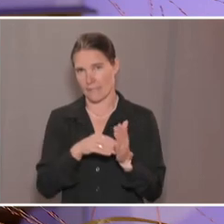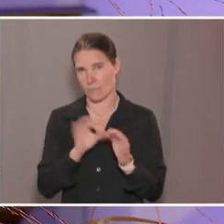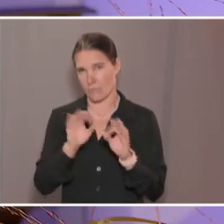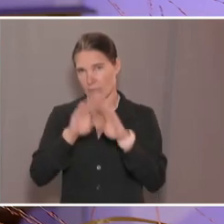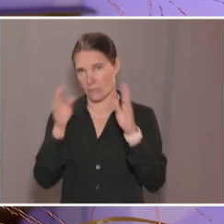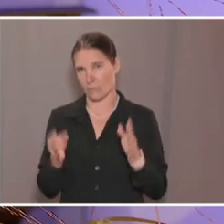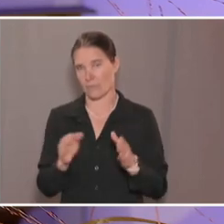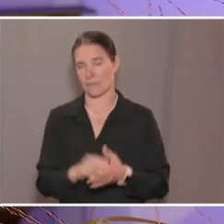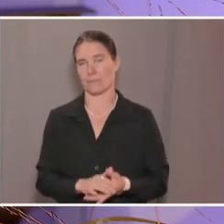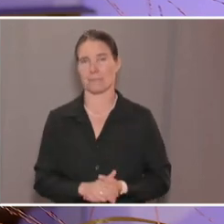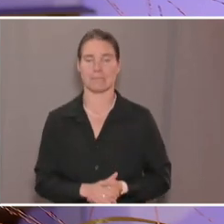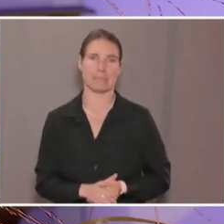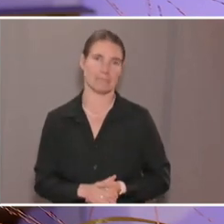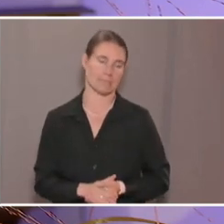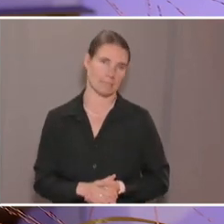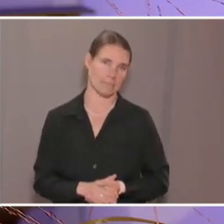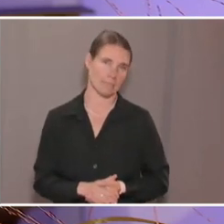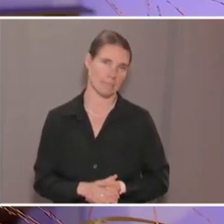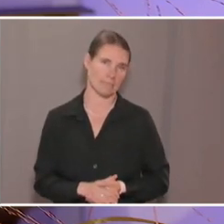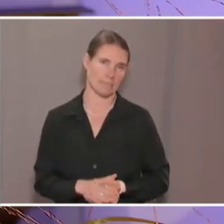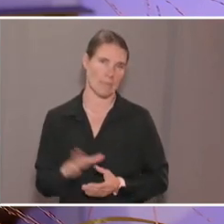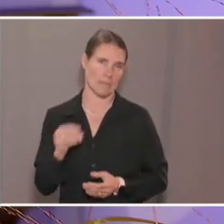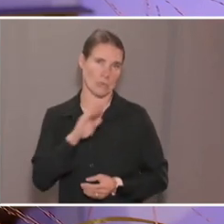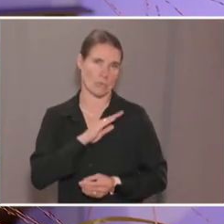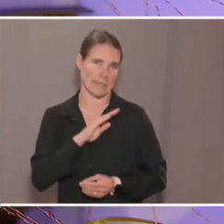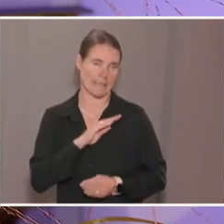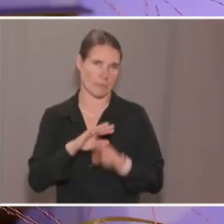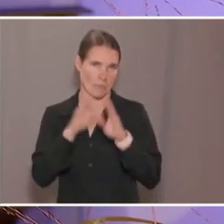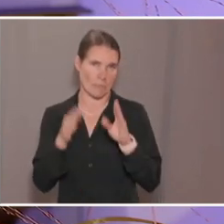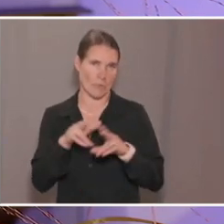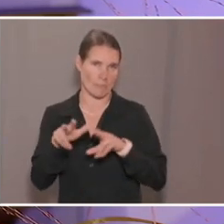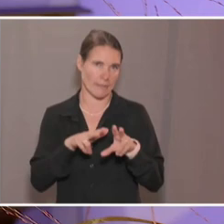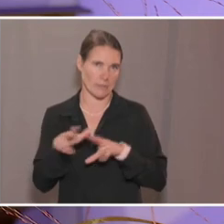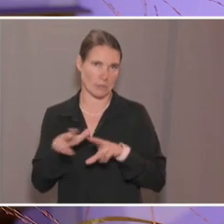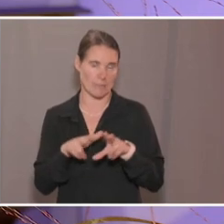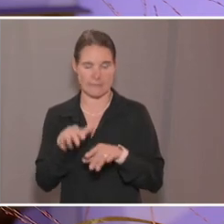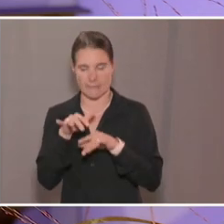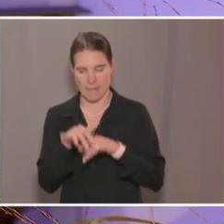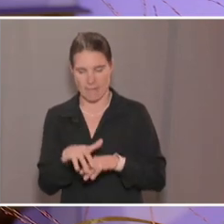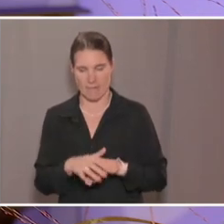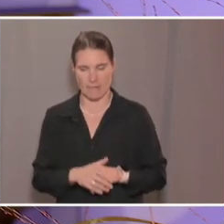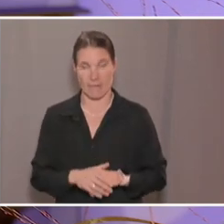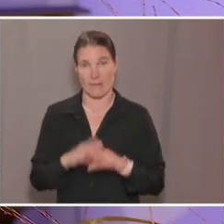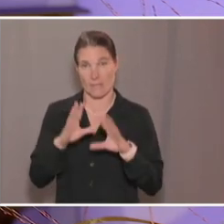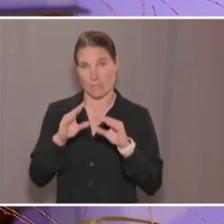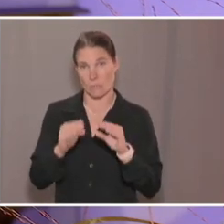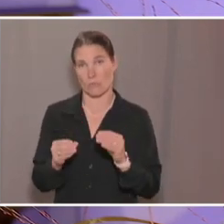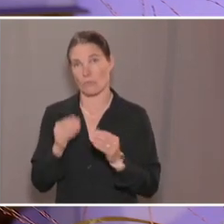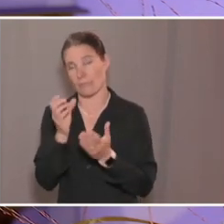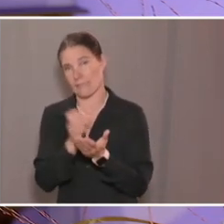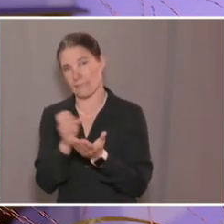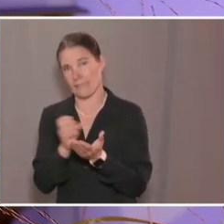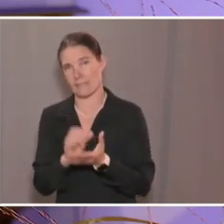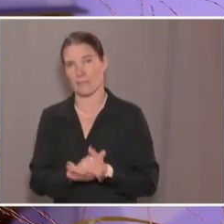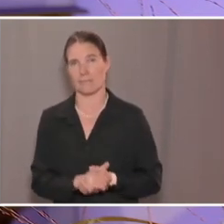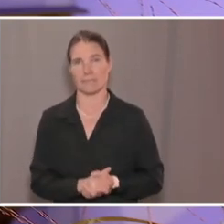Generalplaner Asmussen hier vor Ort, mit den Kollegen des Gebäudemanagements hier vor Ort, also die Nutzervertreter und ich will natürlich